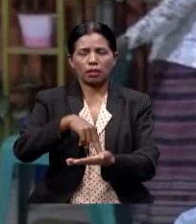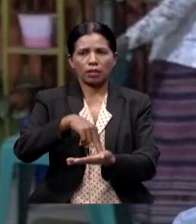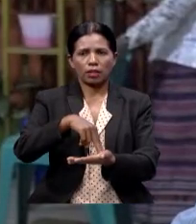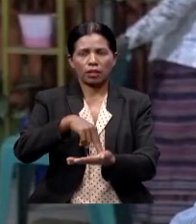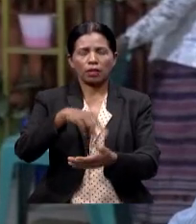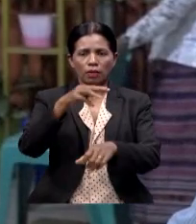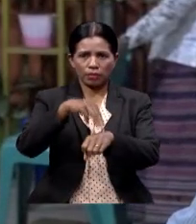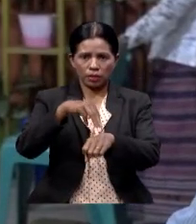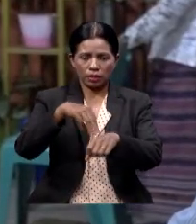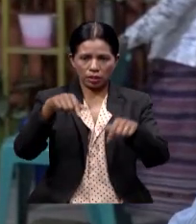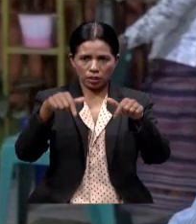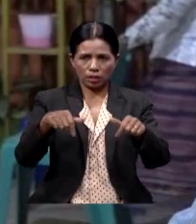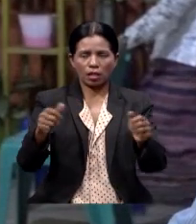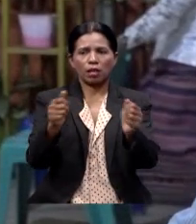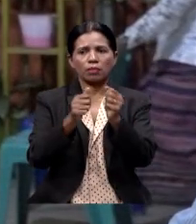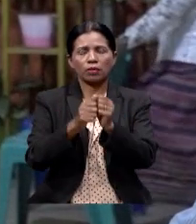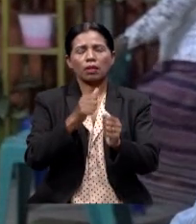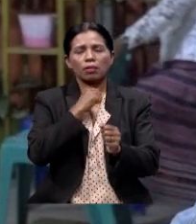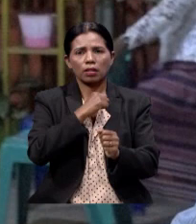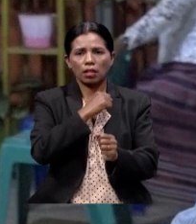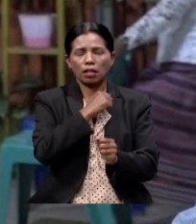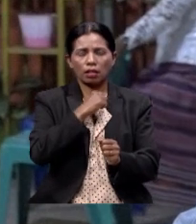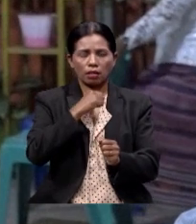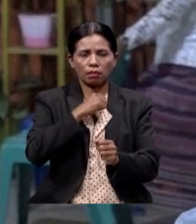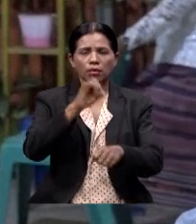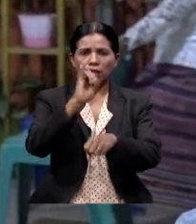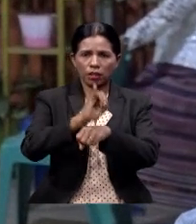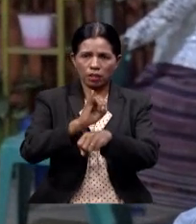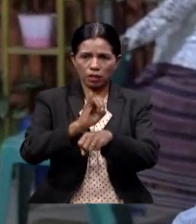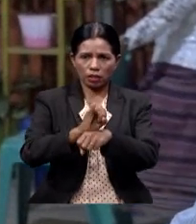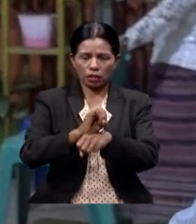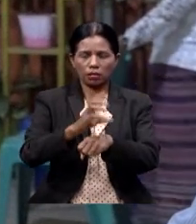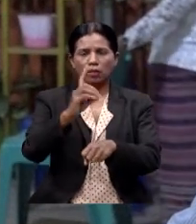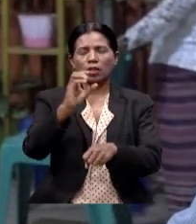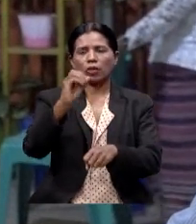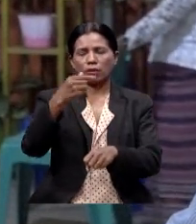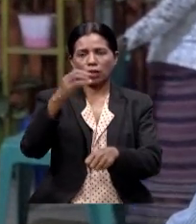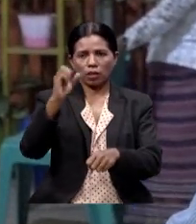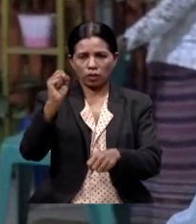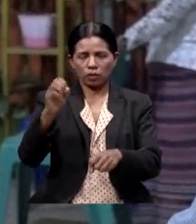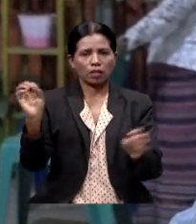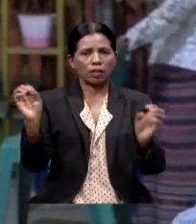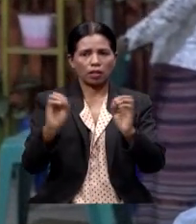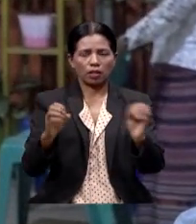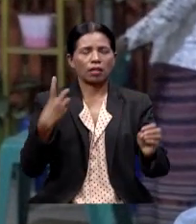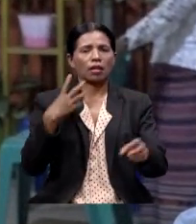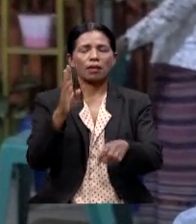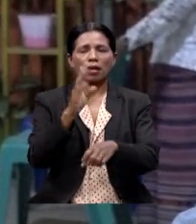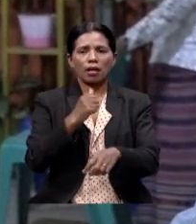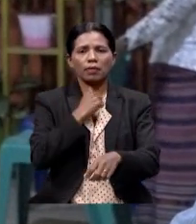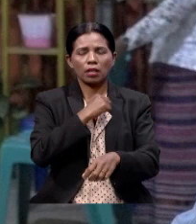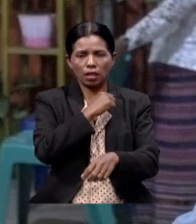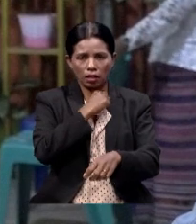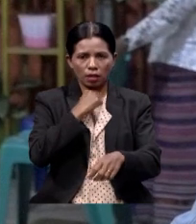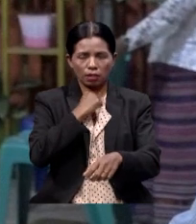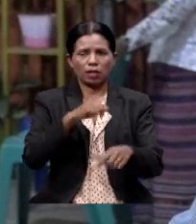komisi dane, hamutu ko amini amu parku, amini amu parku amu domingo selaya, maybe o amini amu administrador nebe